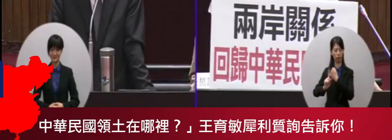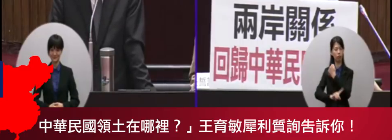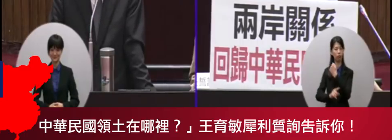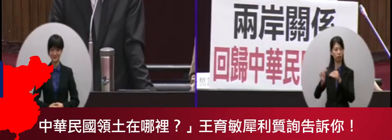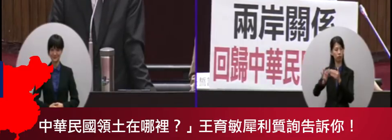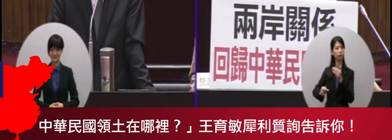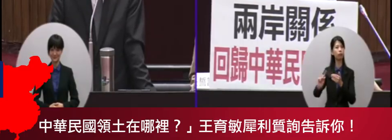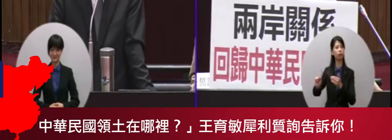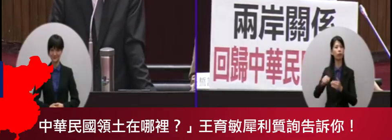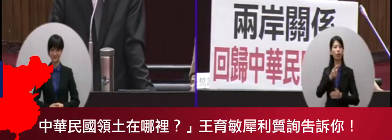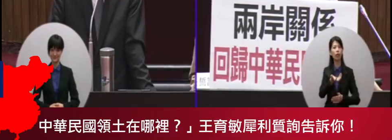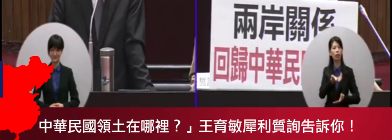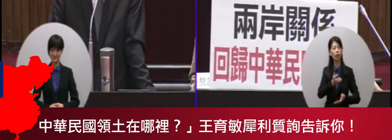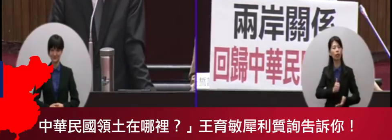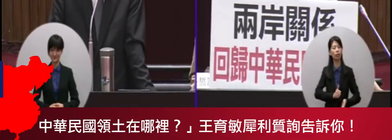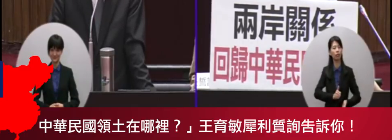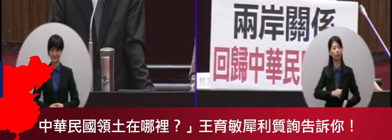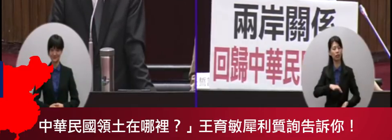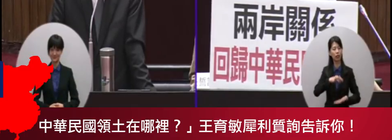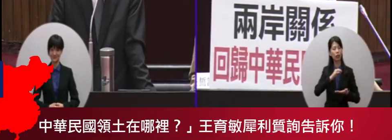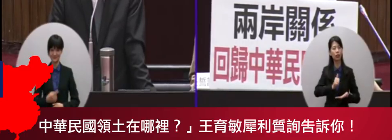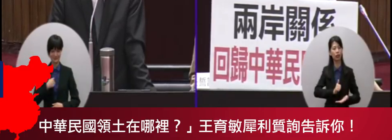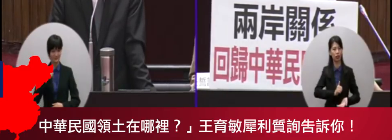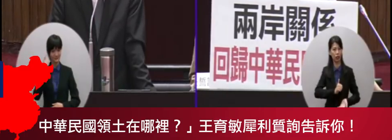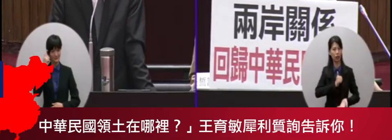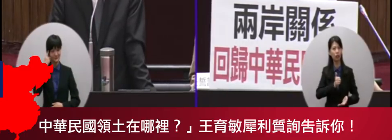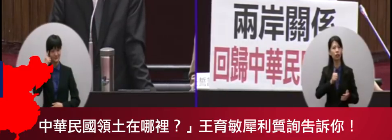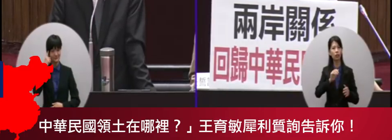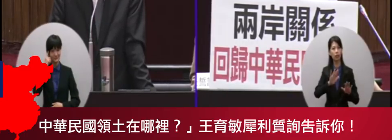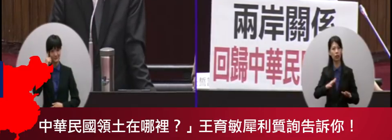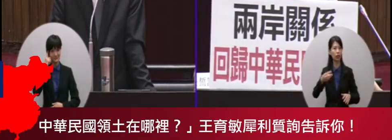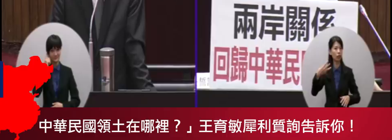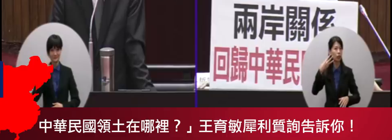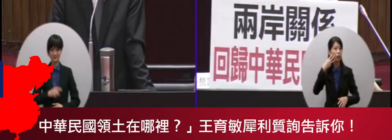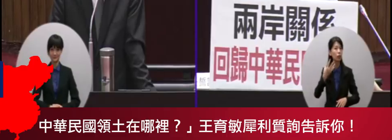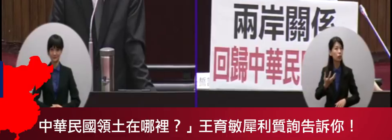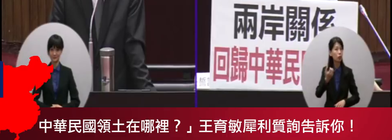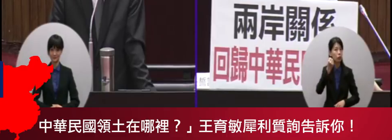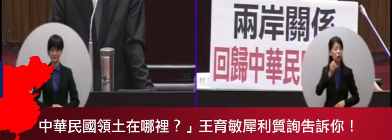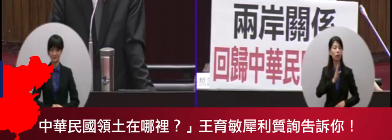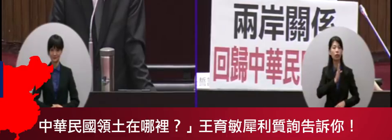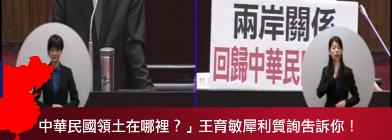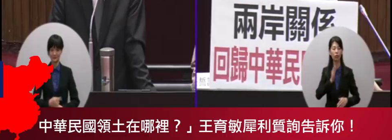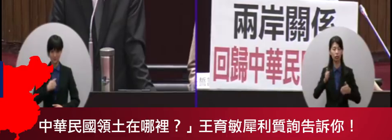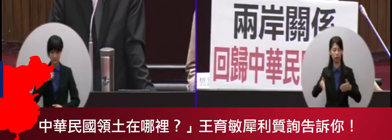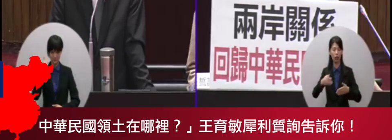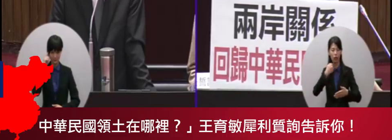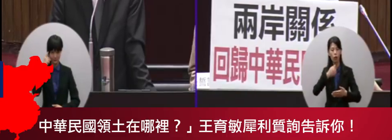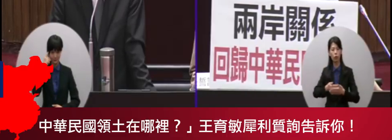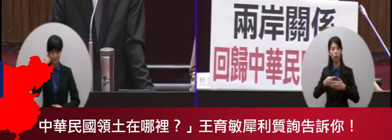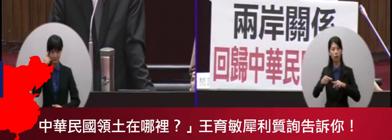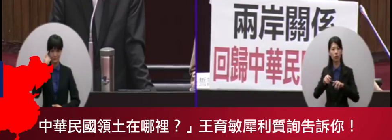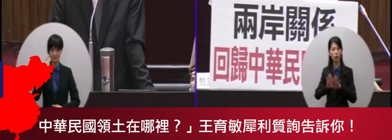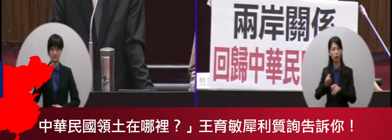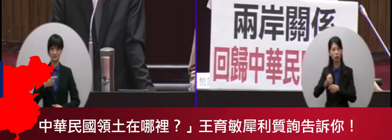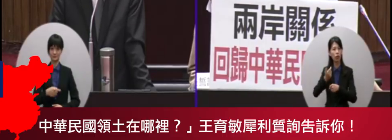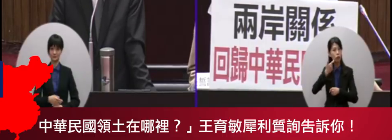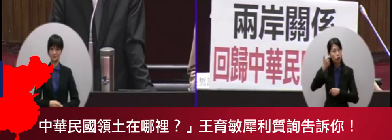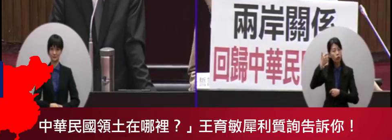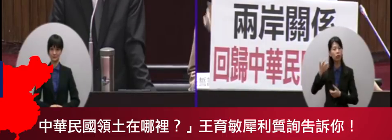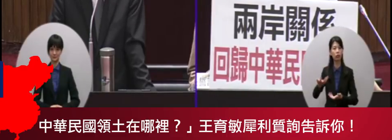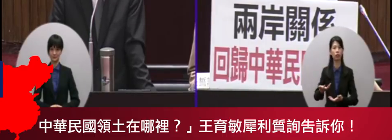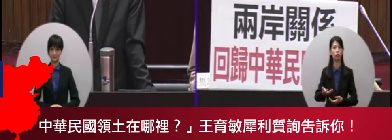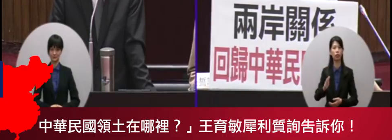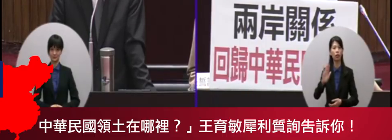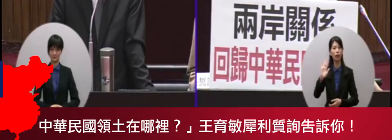上，你讲的是实质的治权。 我觉得 大家都知道，现在治权是给予台澎金马。 我觉得， 但是法令上是怎么规范